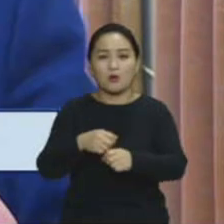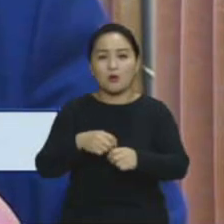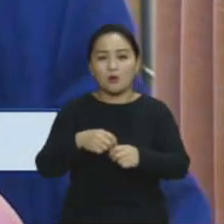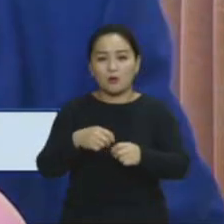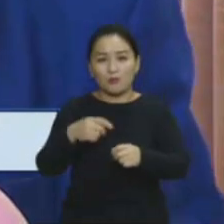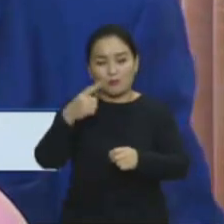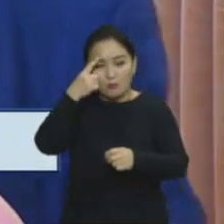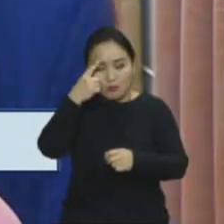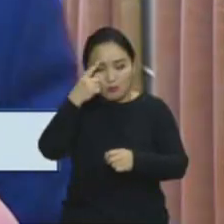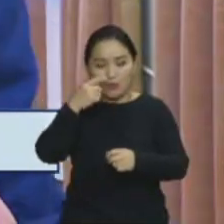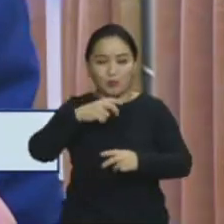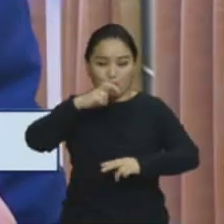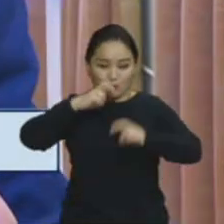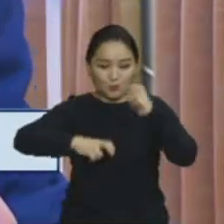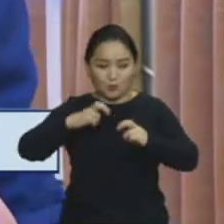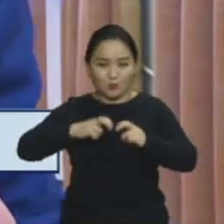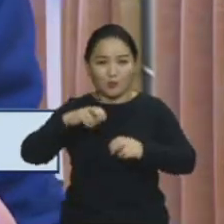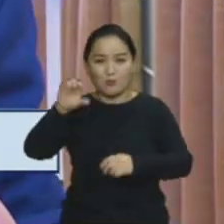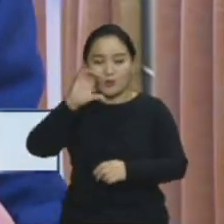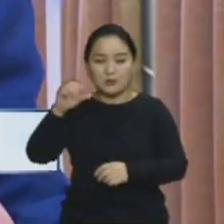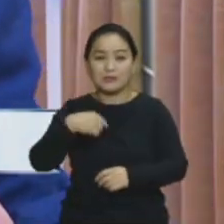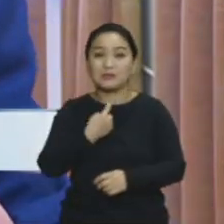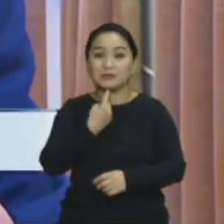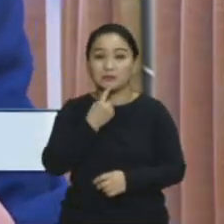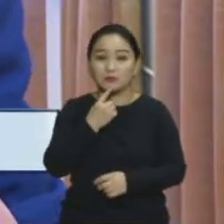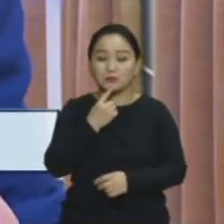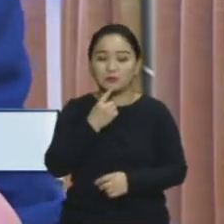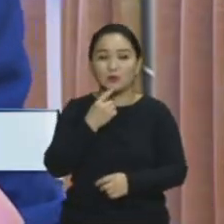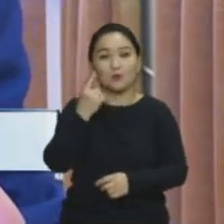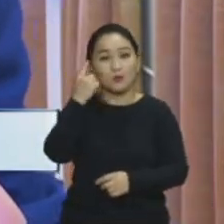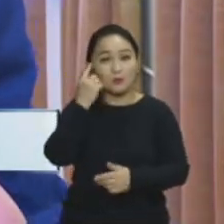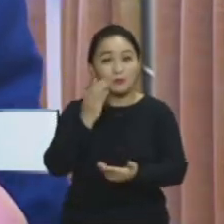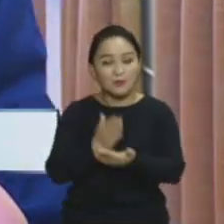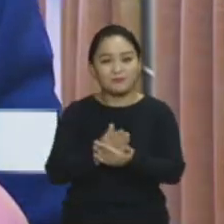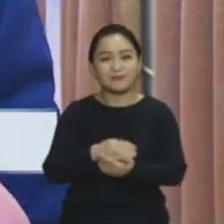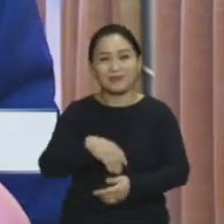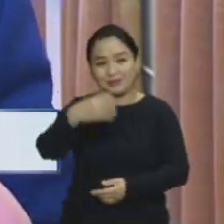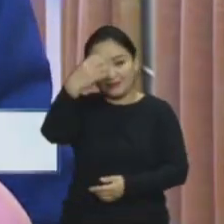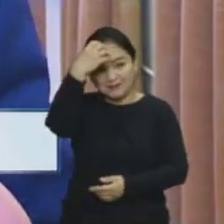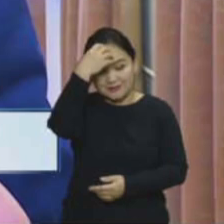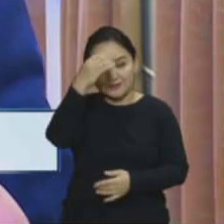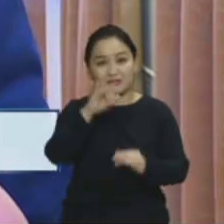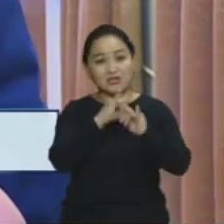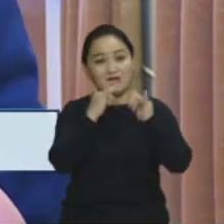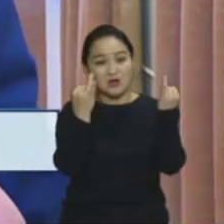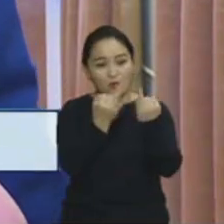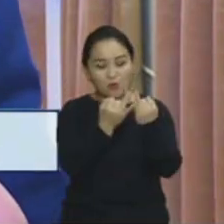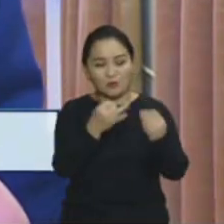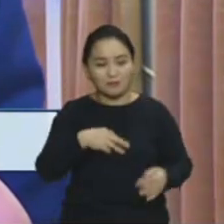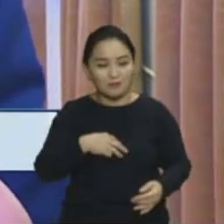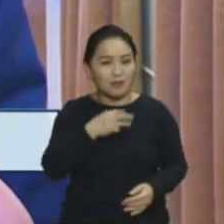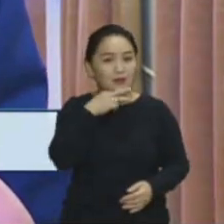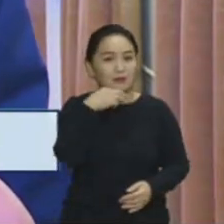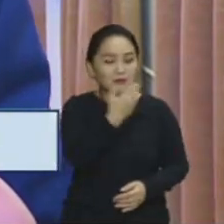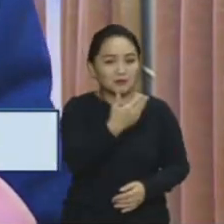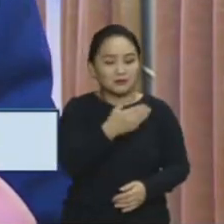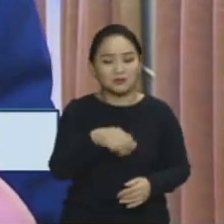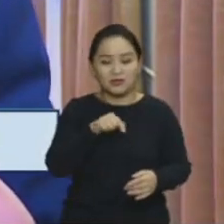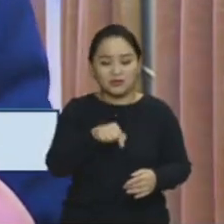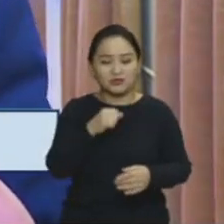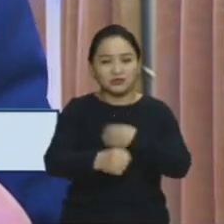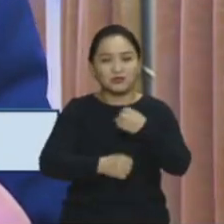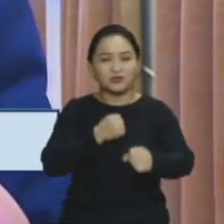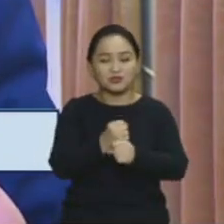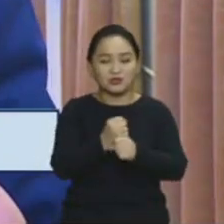байдалд орно гэж бид нар бодож байгаа юм. За тийм учраас бид нар засгийн газарт одоо улсын хурлд бол одоо энэ жилийн төсвийг бол маш сайн балансжуулж гаргасан төсөв